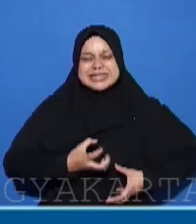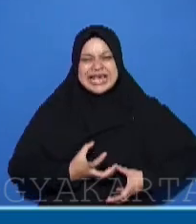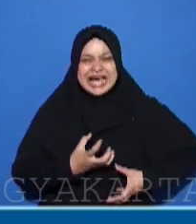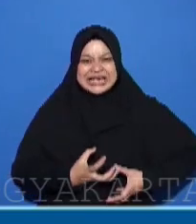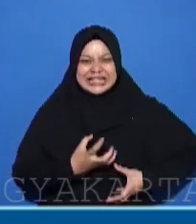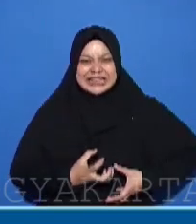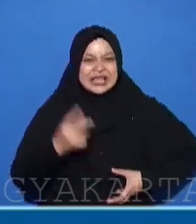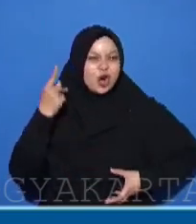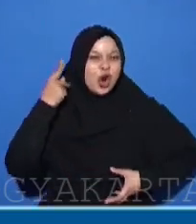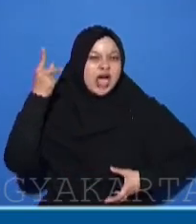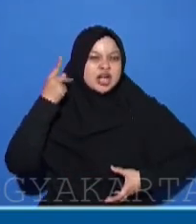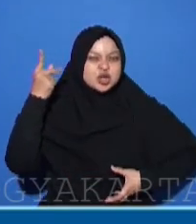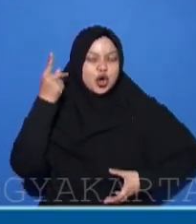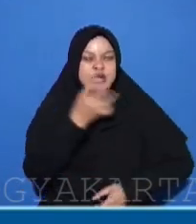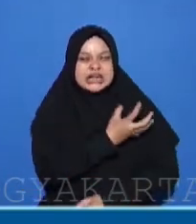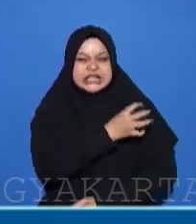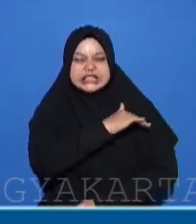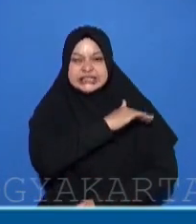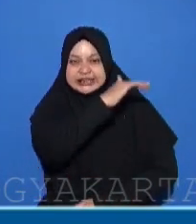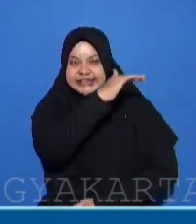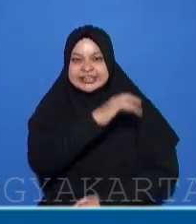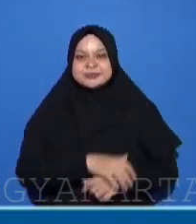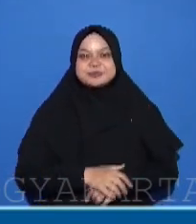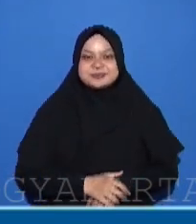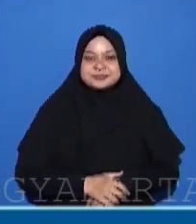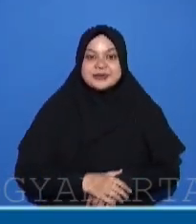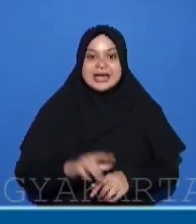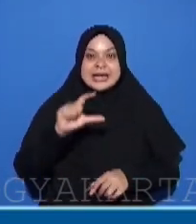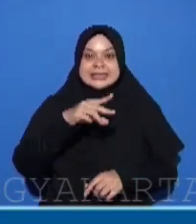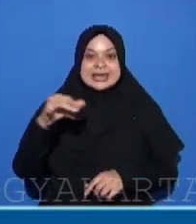hipertensi LAN sanesipungahtres